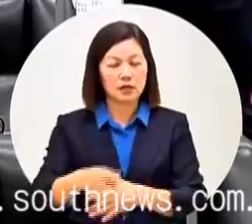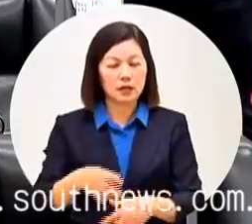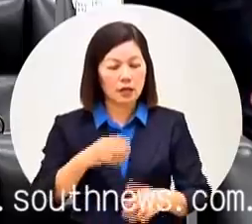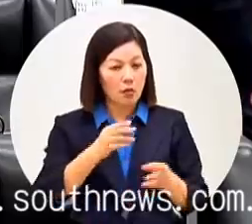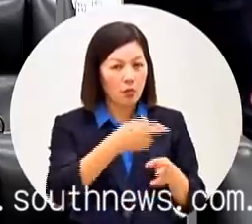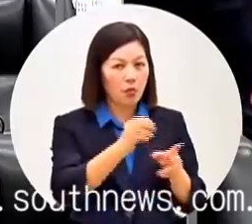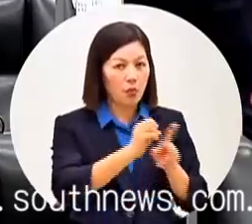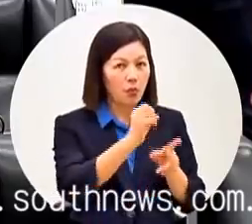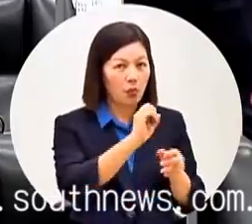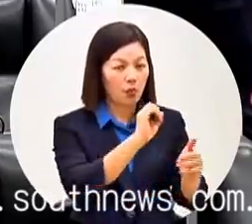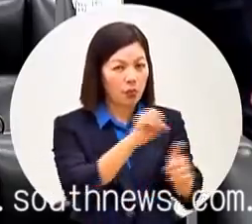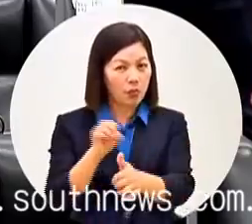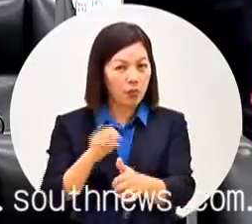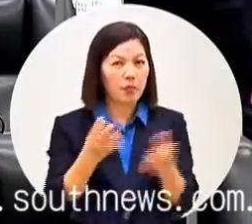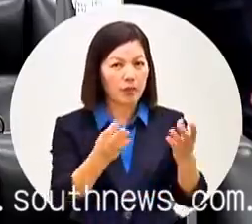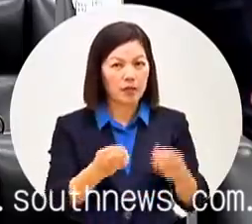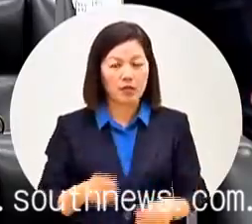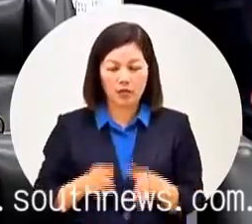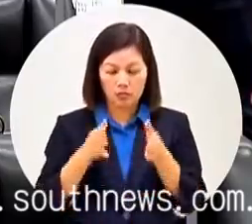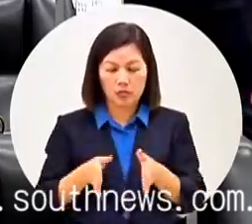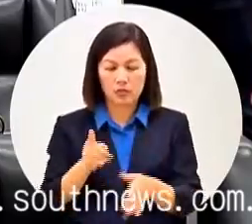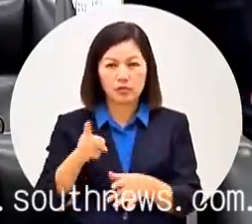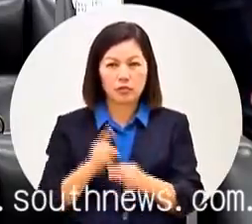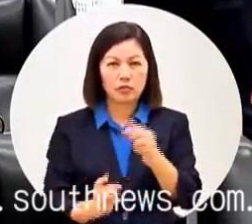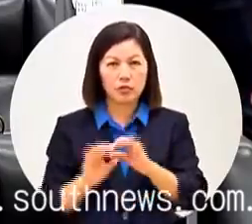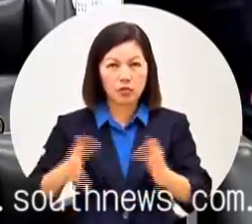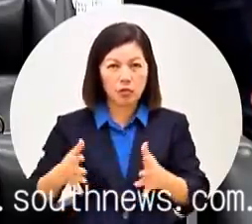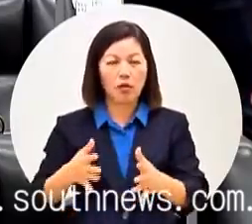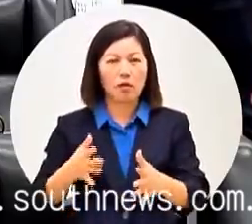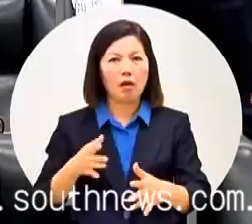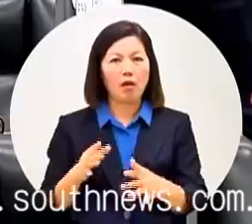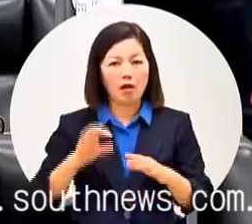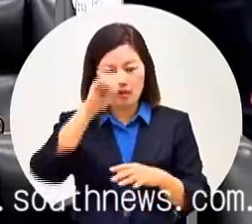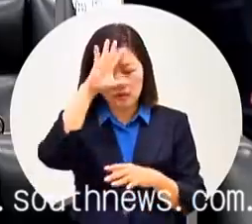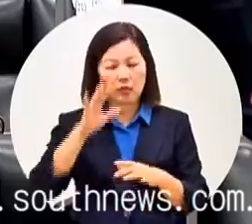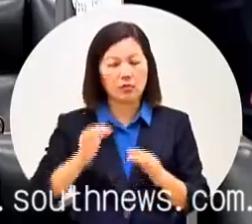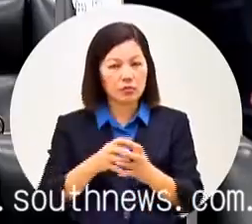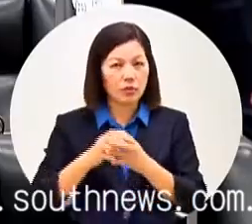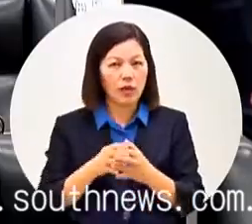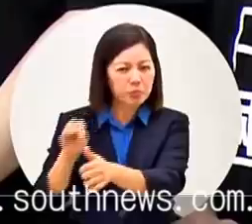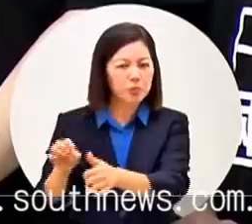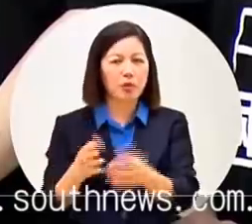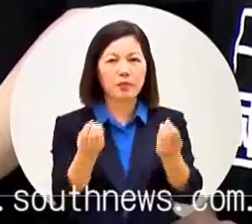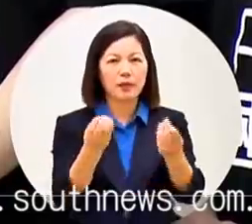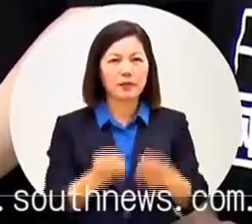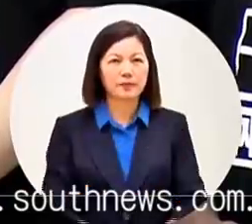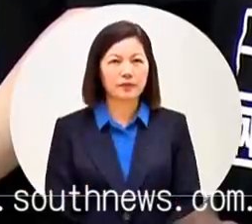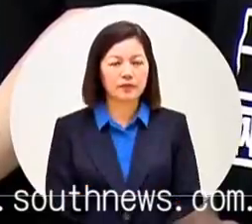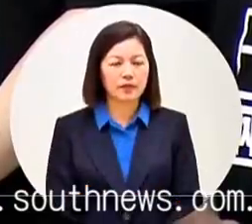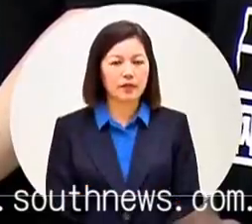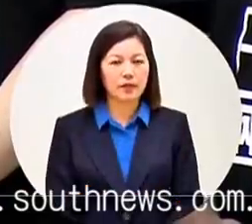员，而只通知国民党议员？没有通知时代力量，没有通知无党籍，没有通知民进党籍的议